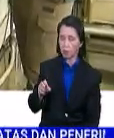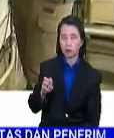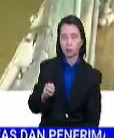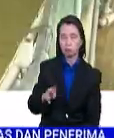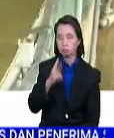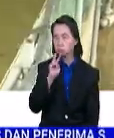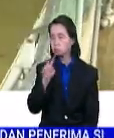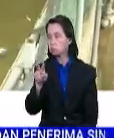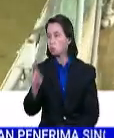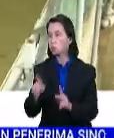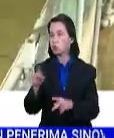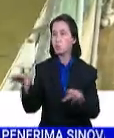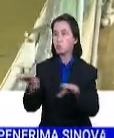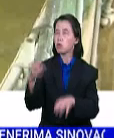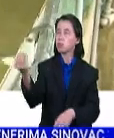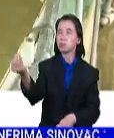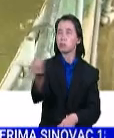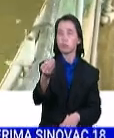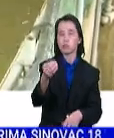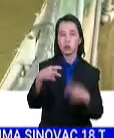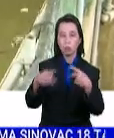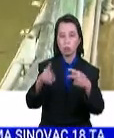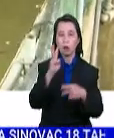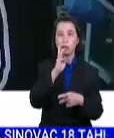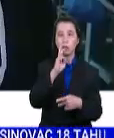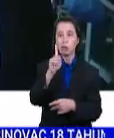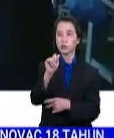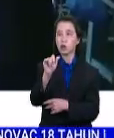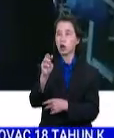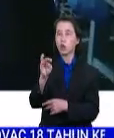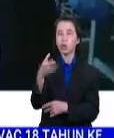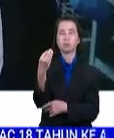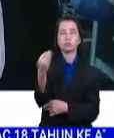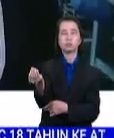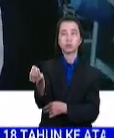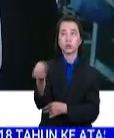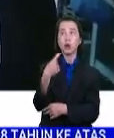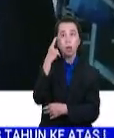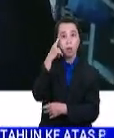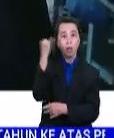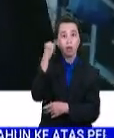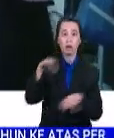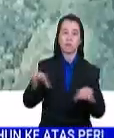kurang orang yang membuatnya, termasuk pasaran ikan air tawar yang terhad.